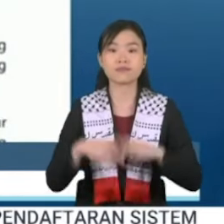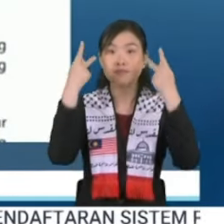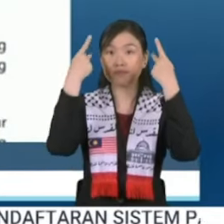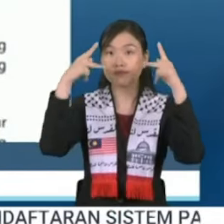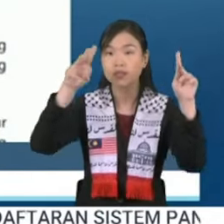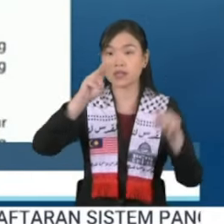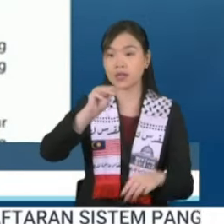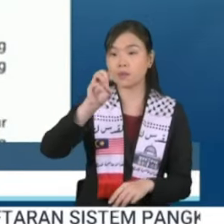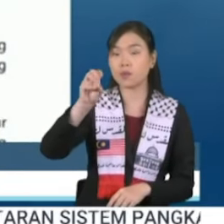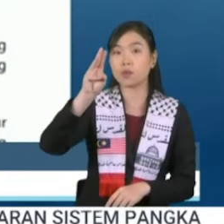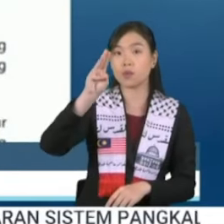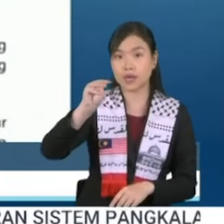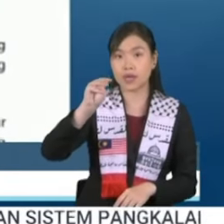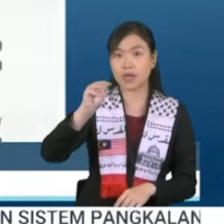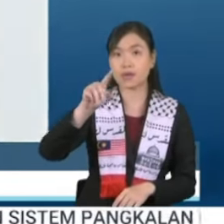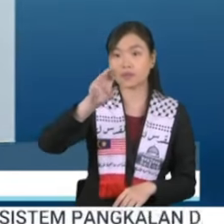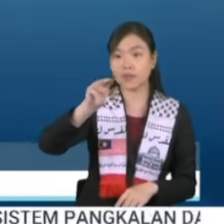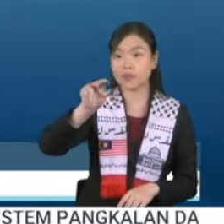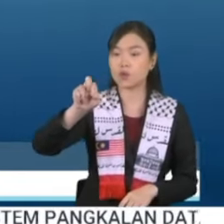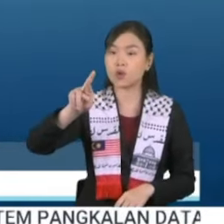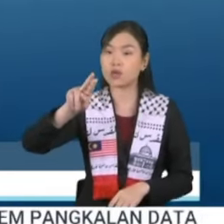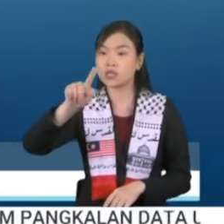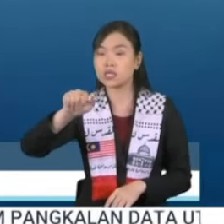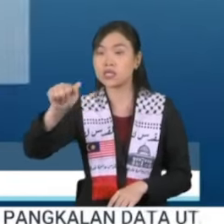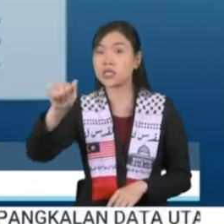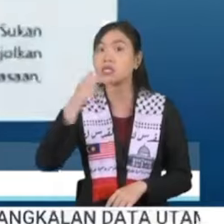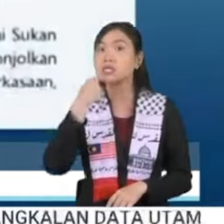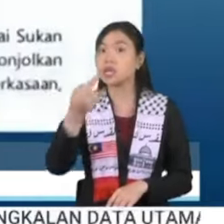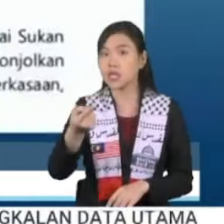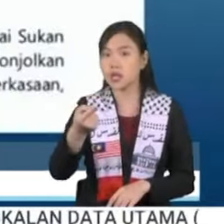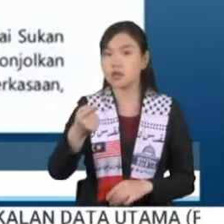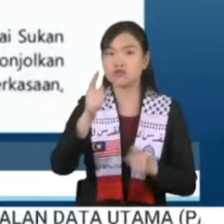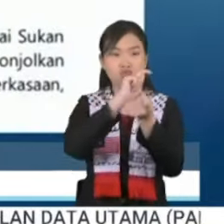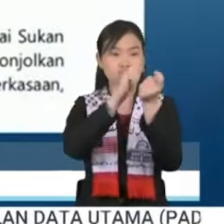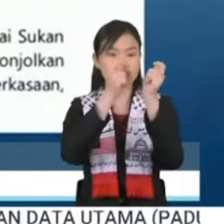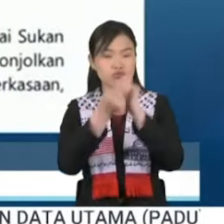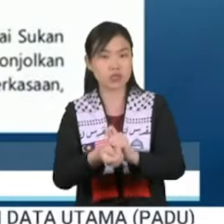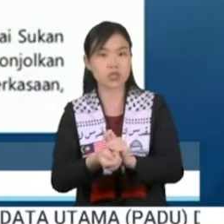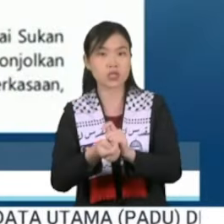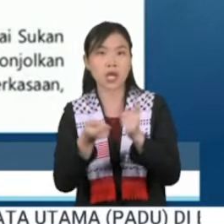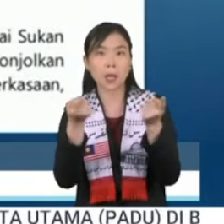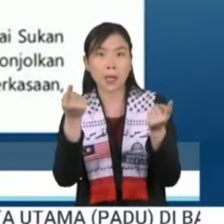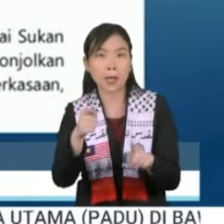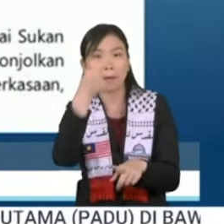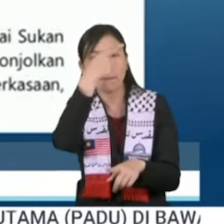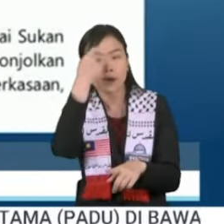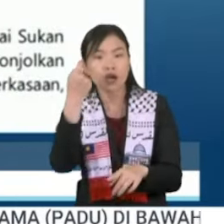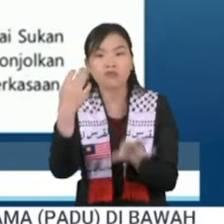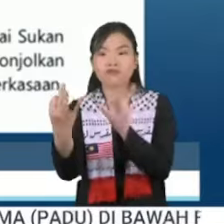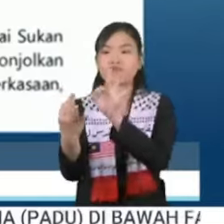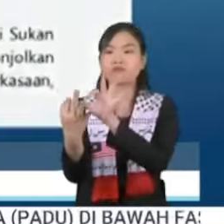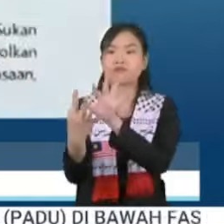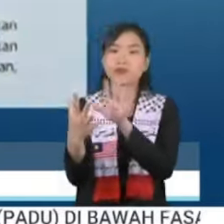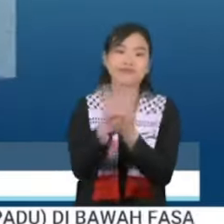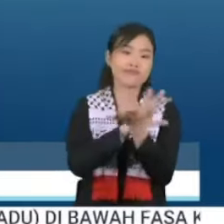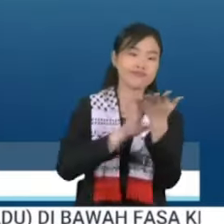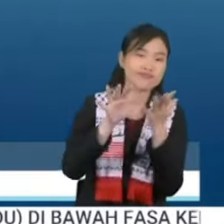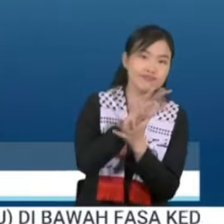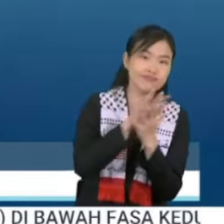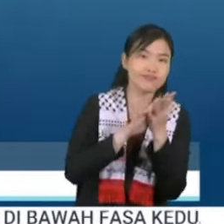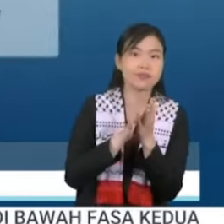Presiden MOM Tan Sri Muhammad Nurza Zakaria dalam kenyataan berkata perubahan tersebut dilakukan susulan maklum balas bercampur